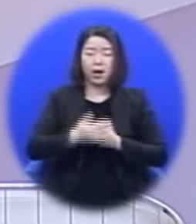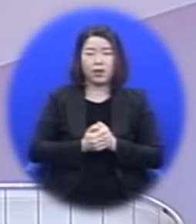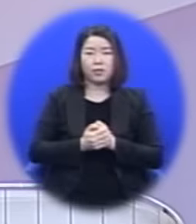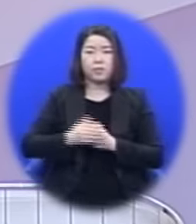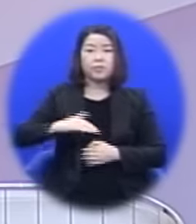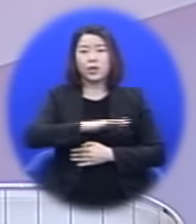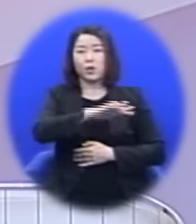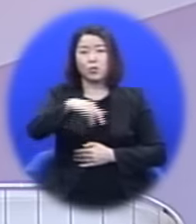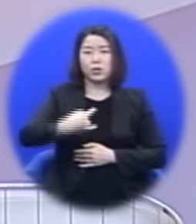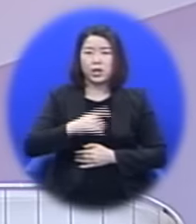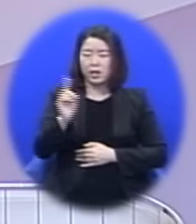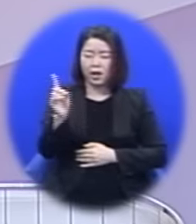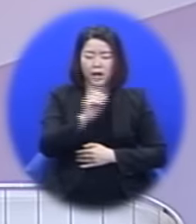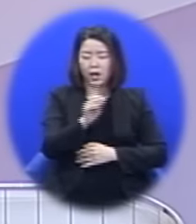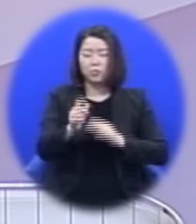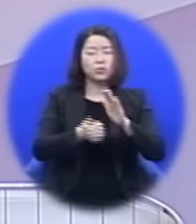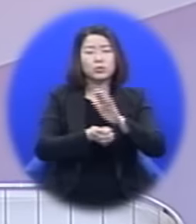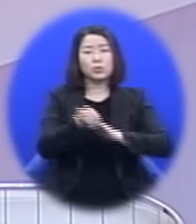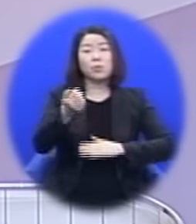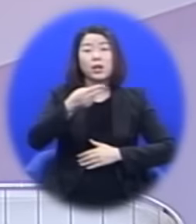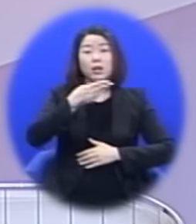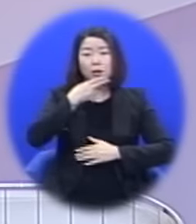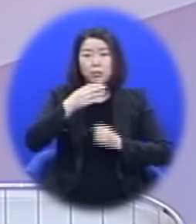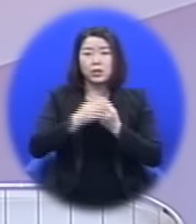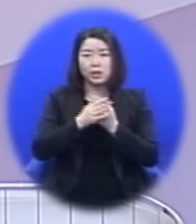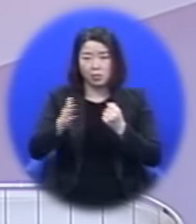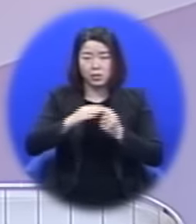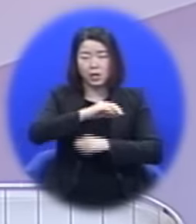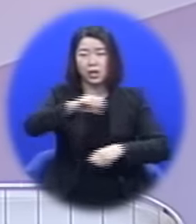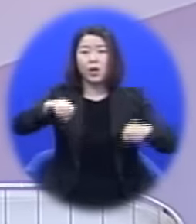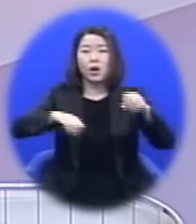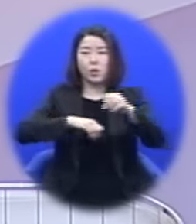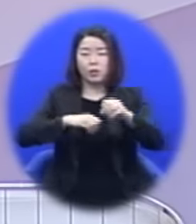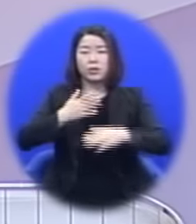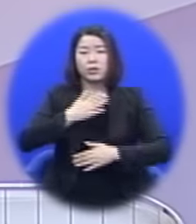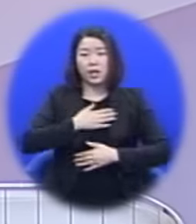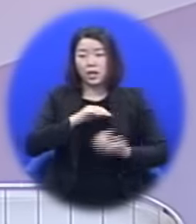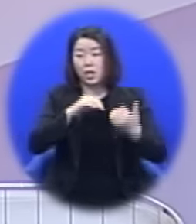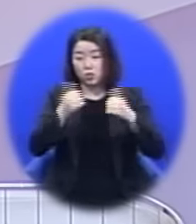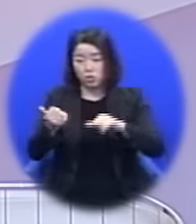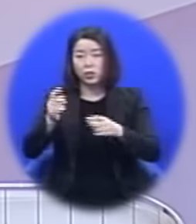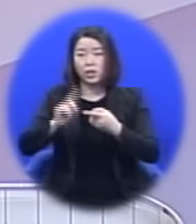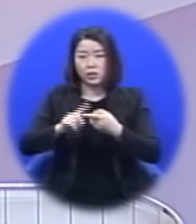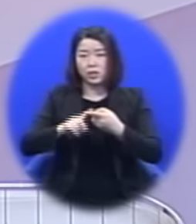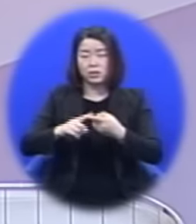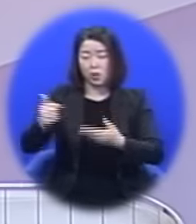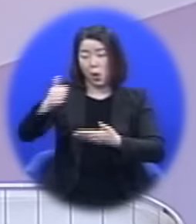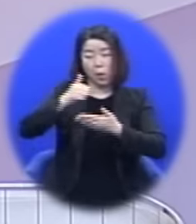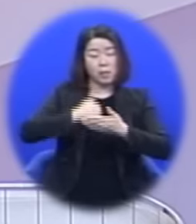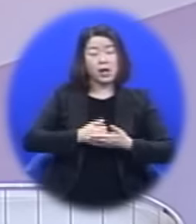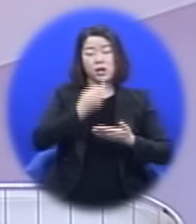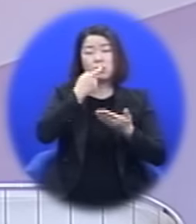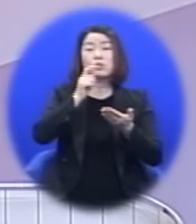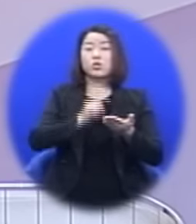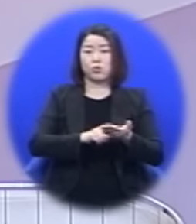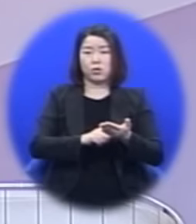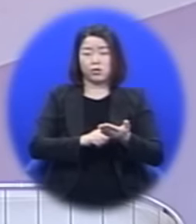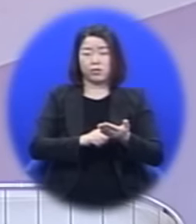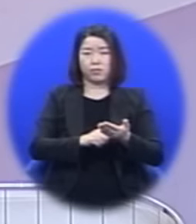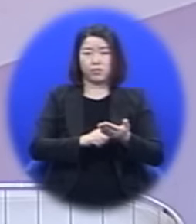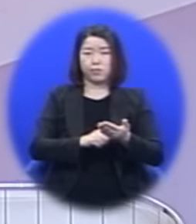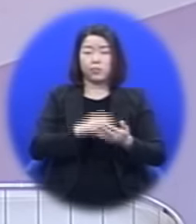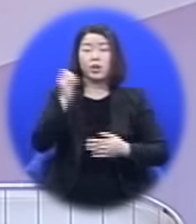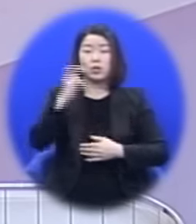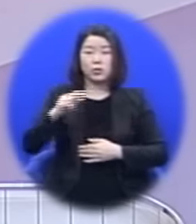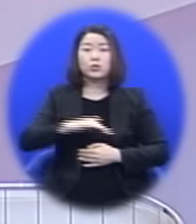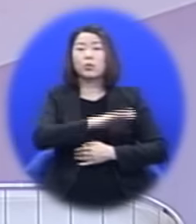우리에게는 아무런 소망이 없었으니까 오히려 내가 죽었다는 것을 받아들이기 쉽더라고요.